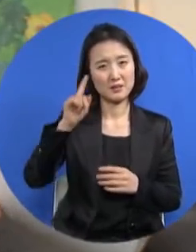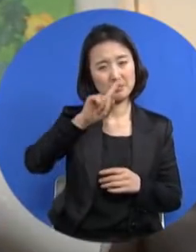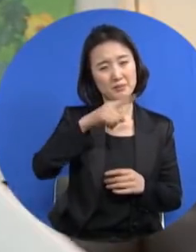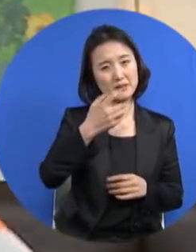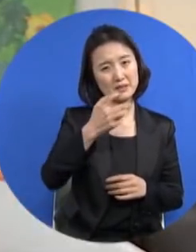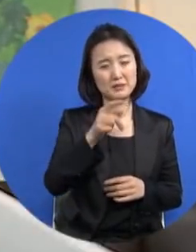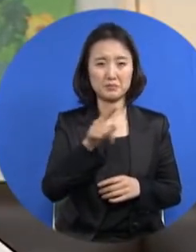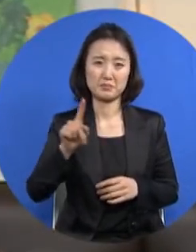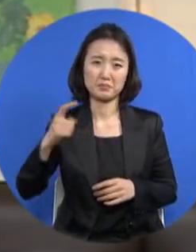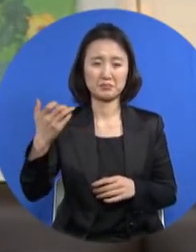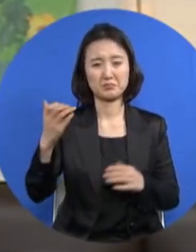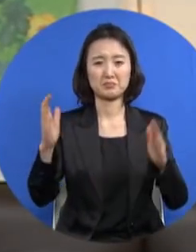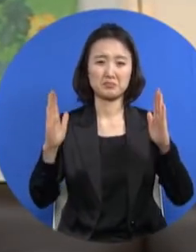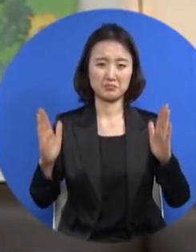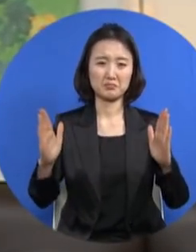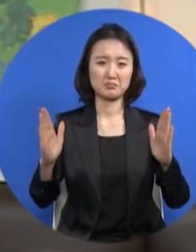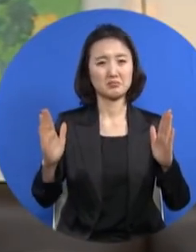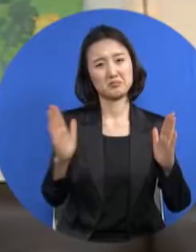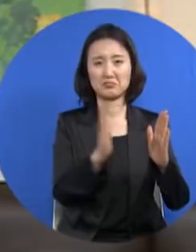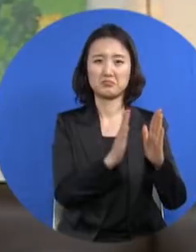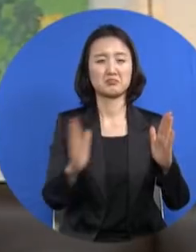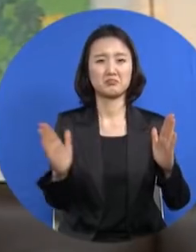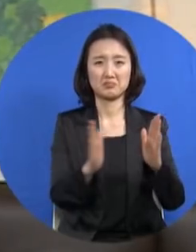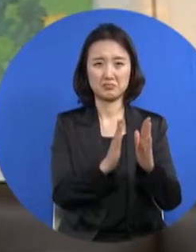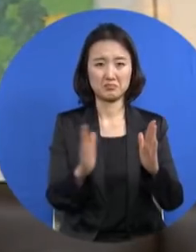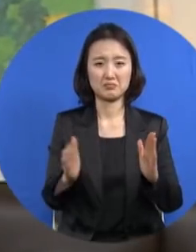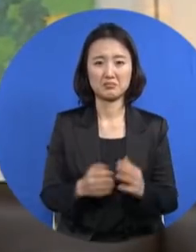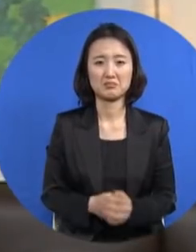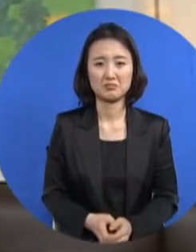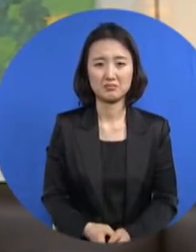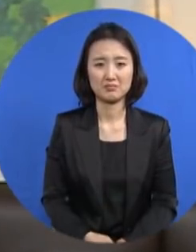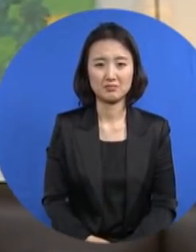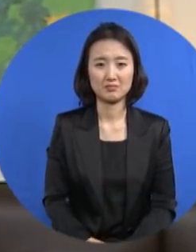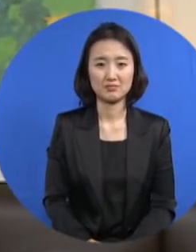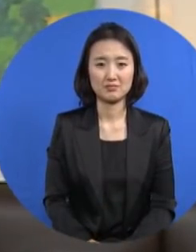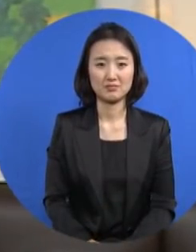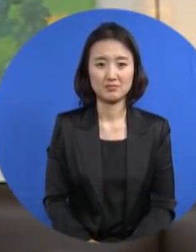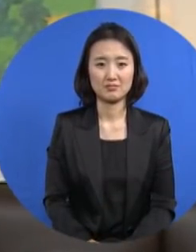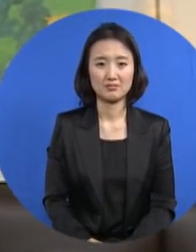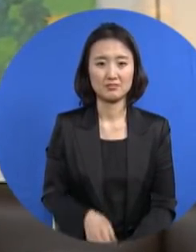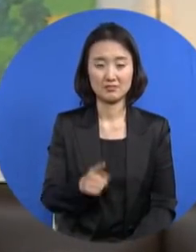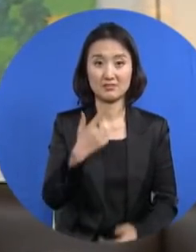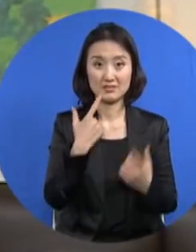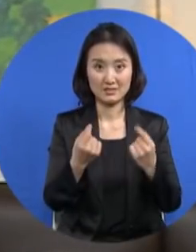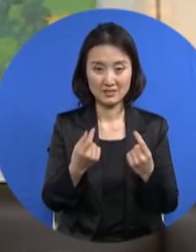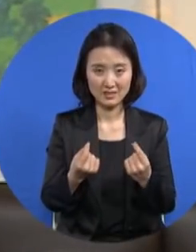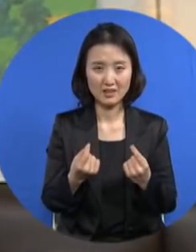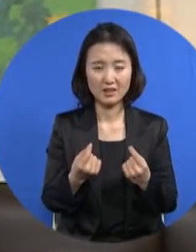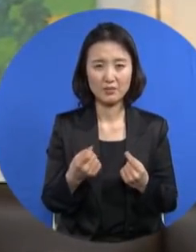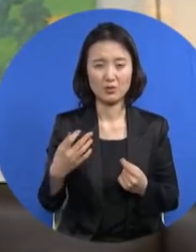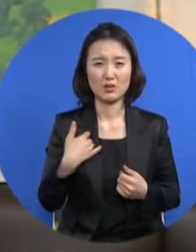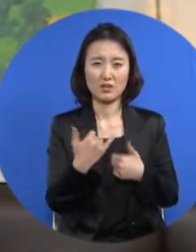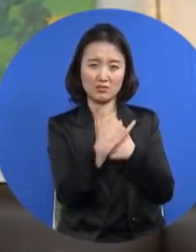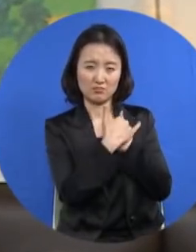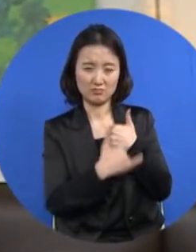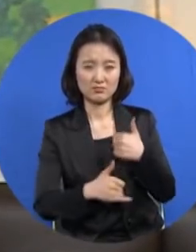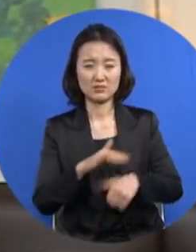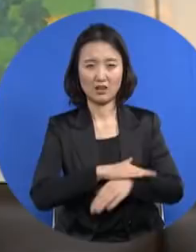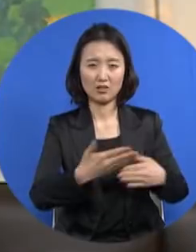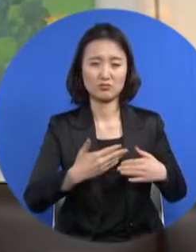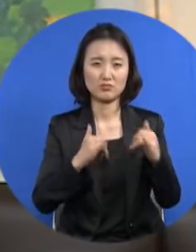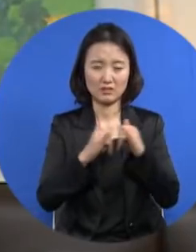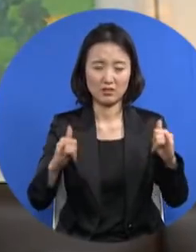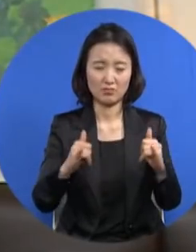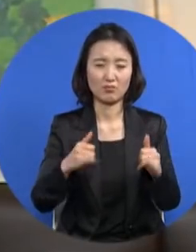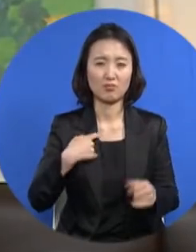170에서 190 정도만 되지 않겠냐라고 썼고요. 그런 사람이요, 외조도 잘하는 사람이었어요.